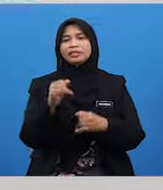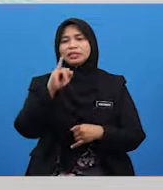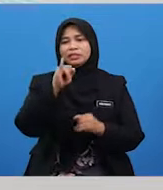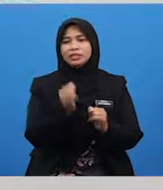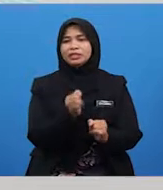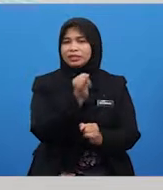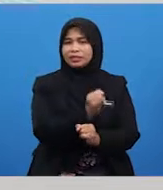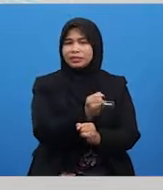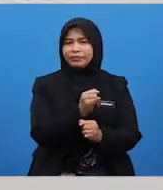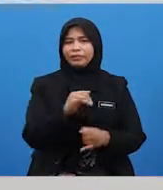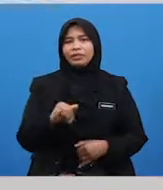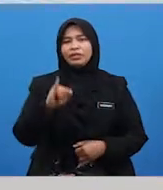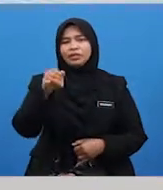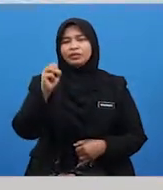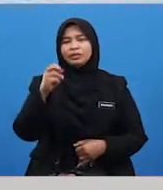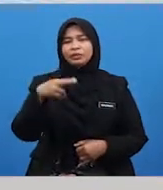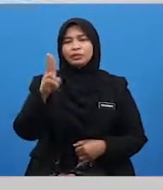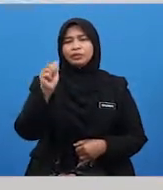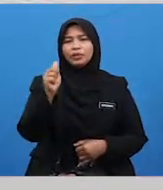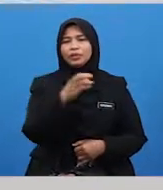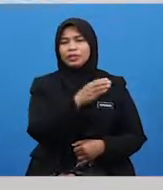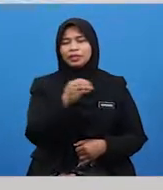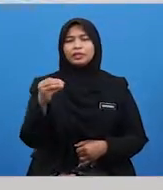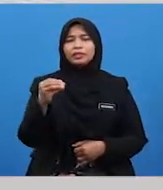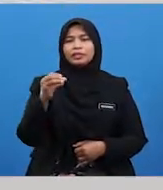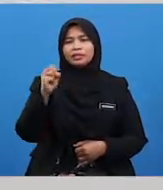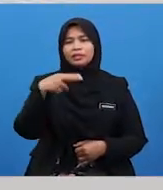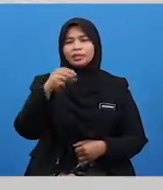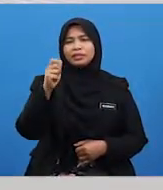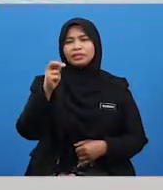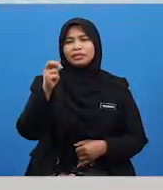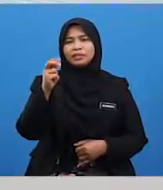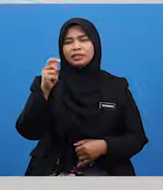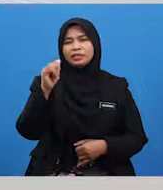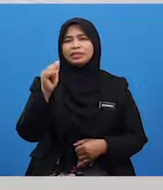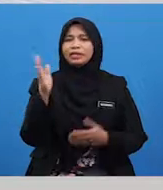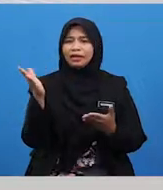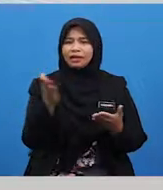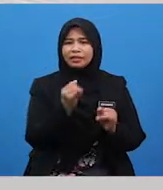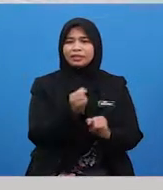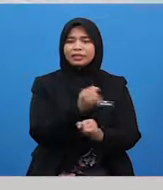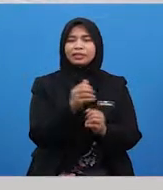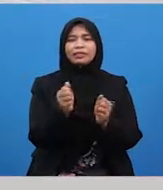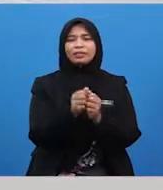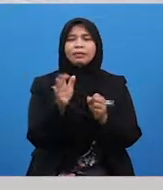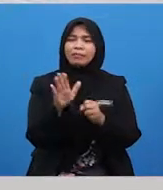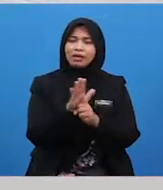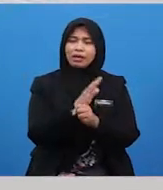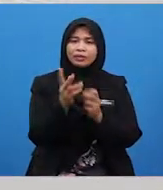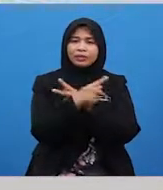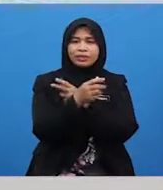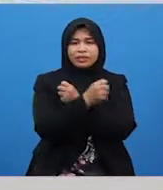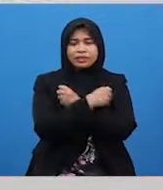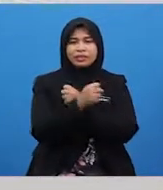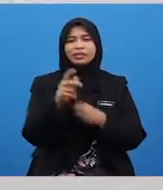dan Shanti melayani jiran dengan penuh kasih sayang. Dan akhirnya, Kumar menolah kerusi roda